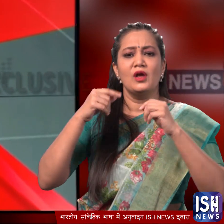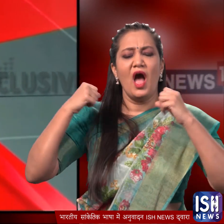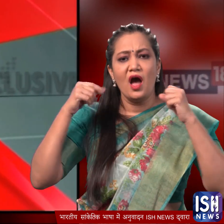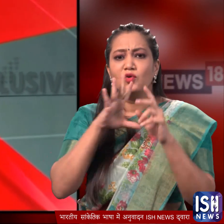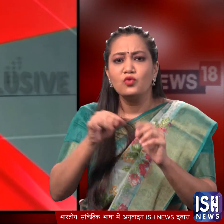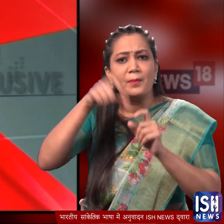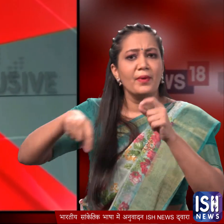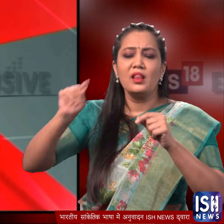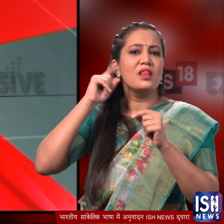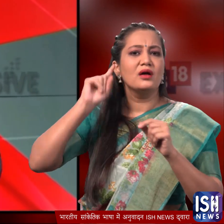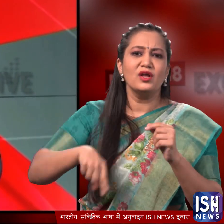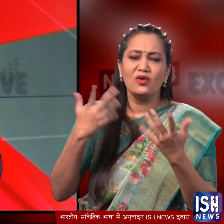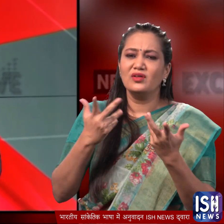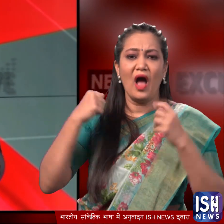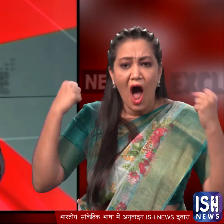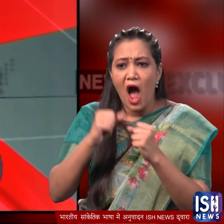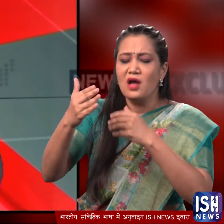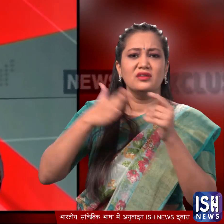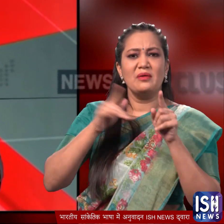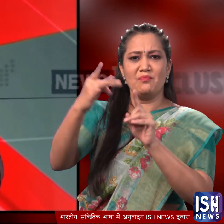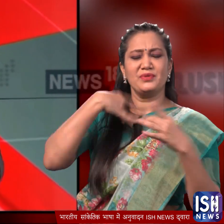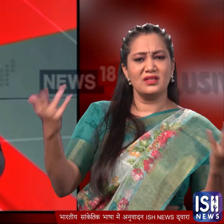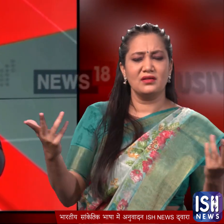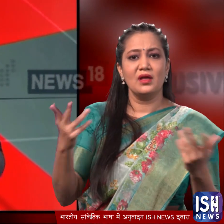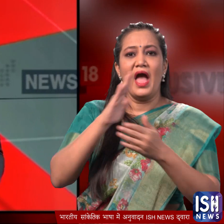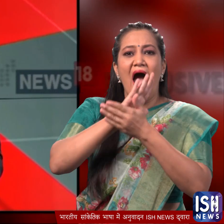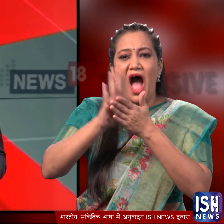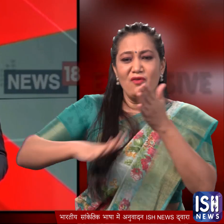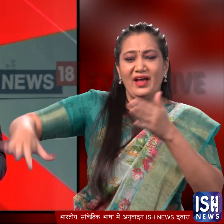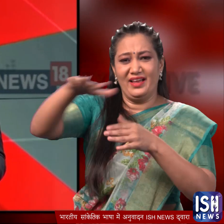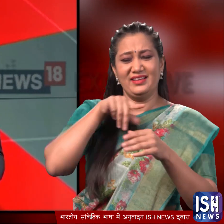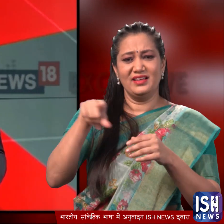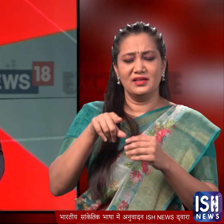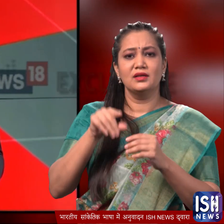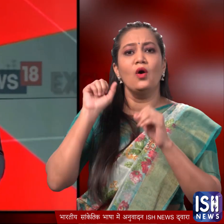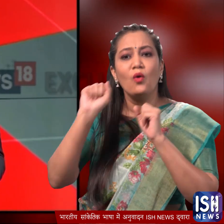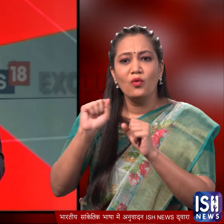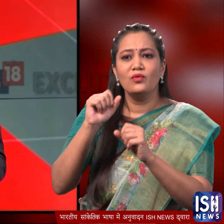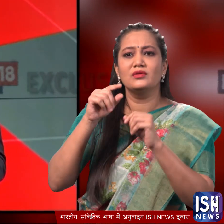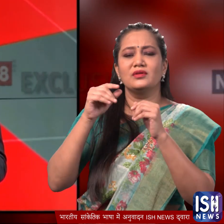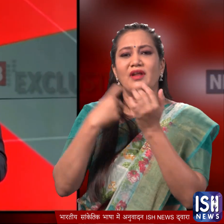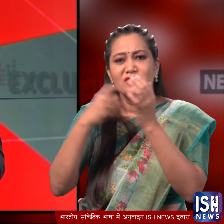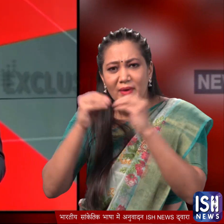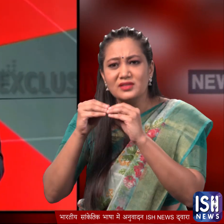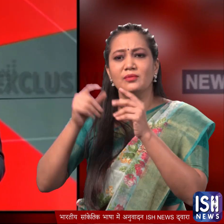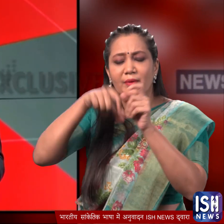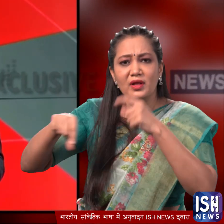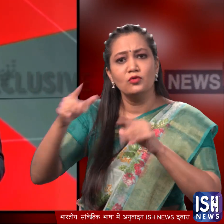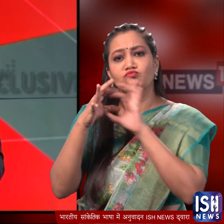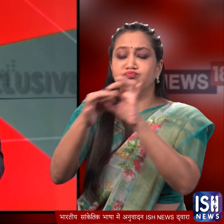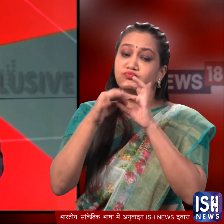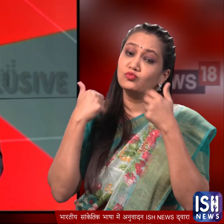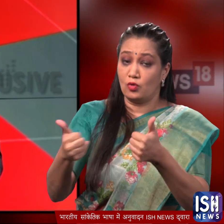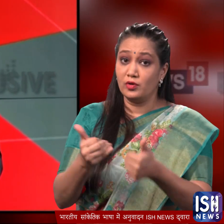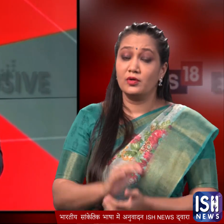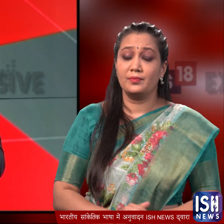और ईमानदार कार्यकर्ताओं की कद्र नहीं है। कोलकाता के बिल्कुल पास वाले हावड़ा जिले में राजीव बनर्जी की पार्टी और जनता दोनों